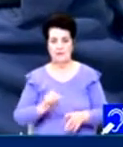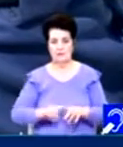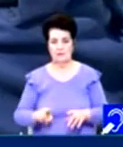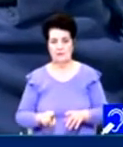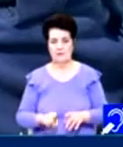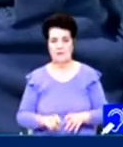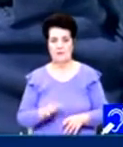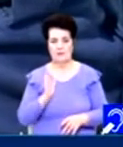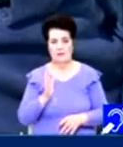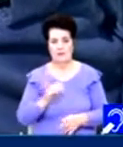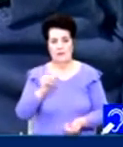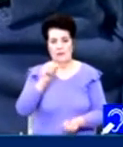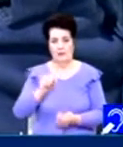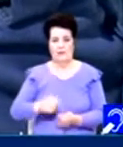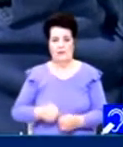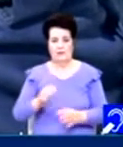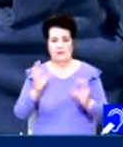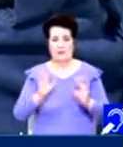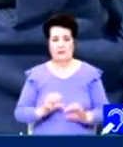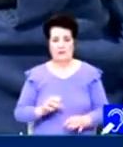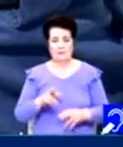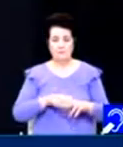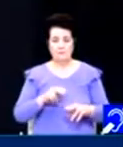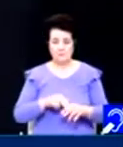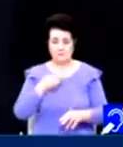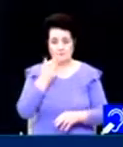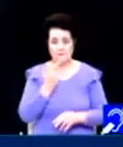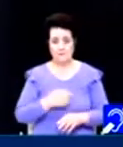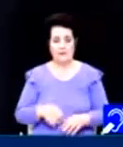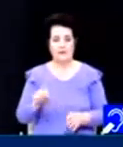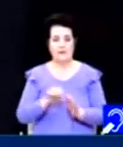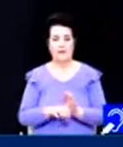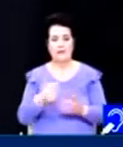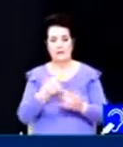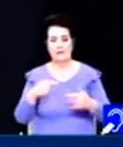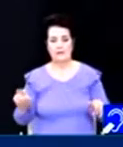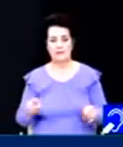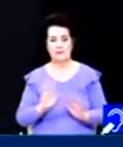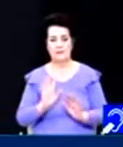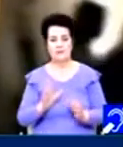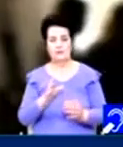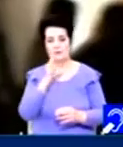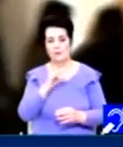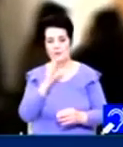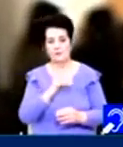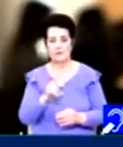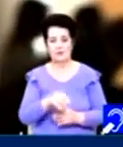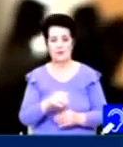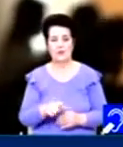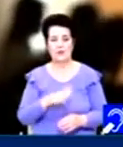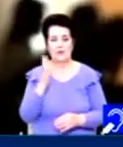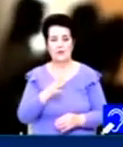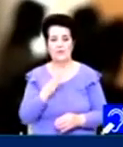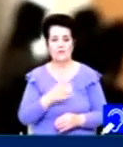și deferit justiției. Potrivit poliției, suspectul ar fi comis crima în altă parte și nu în microbuzul victimei, unde a și